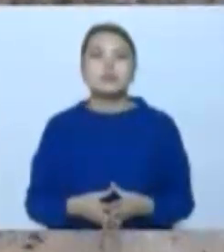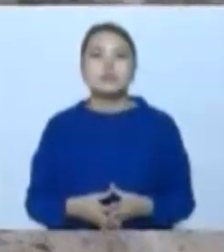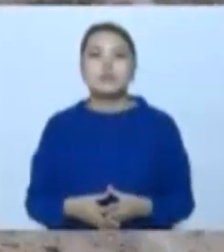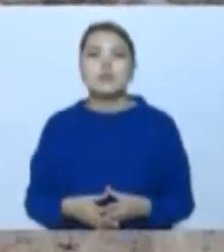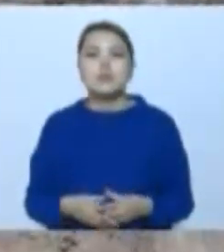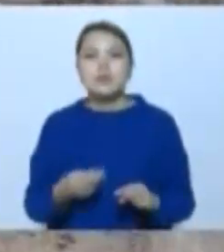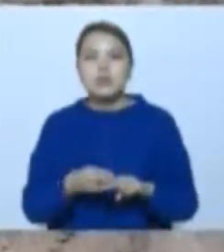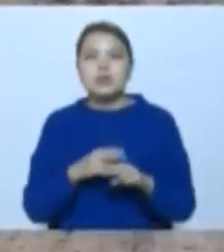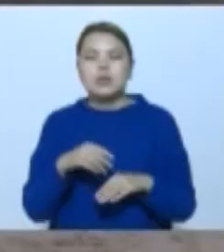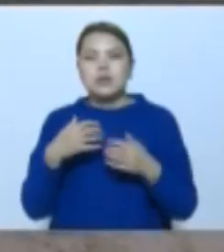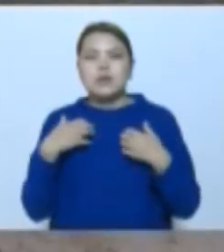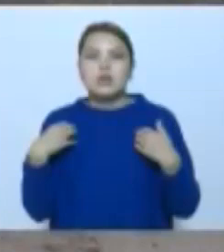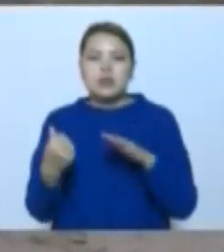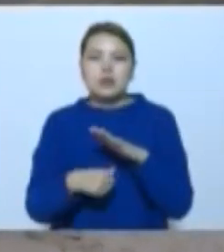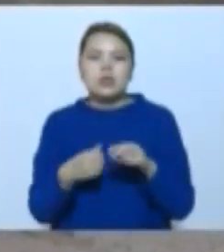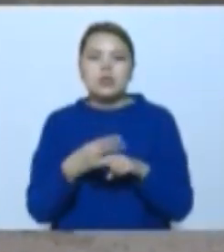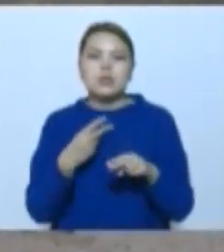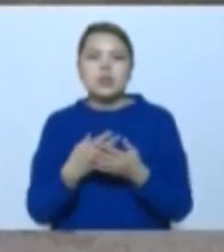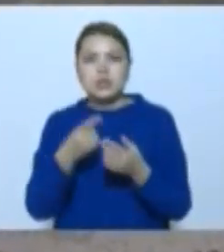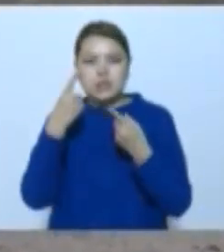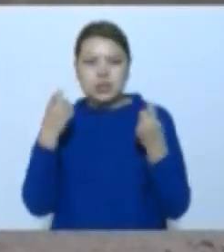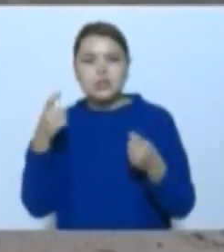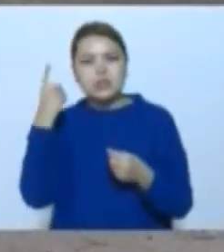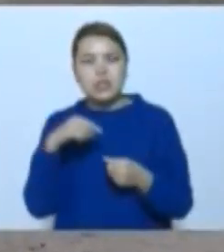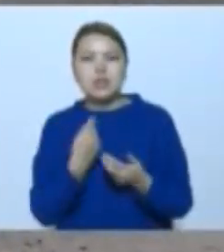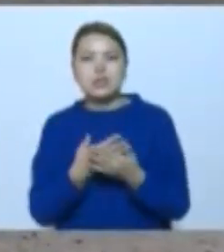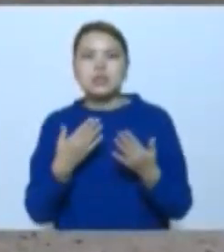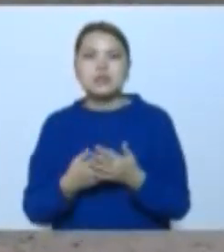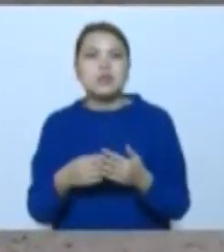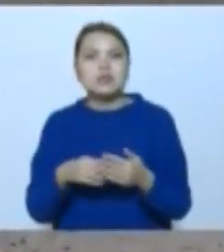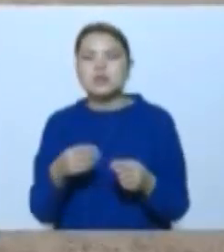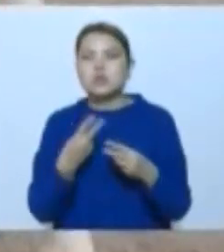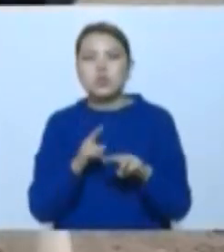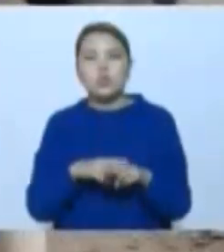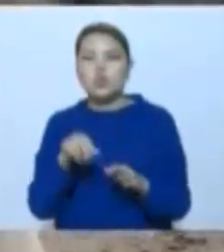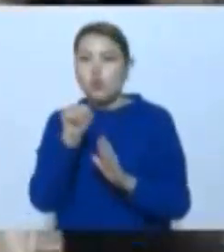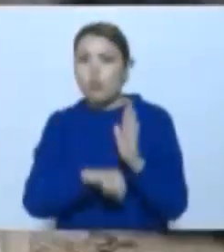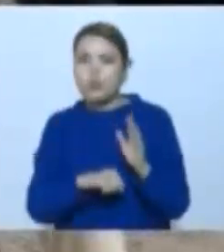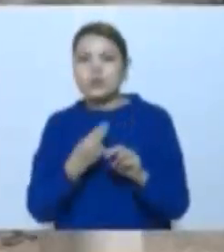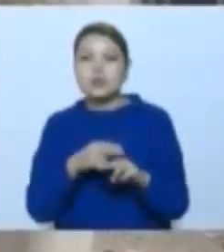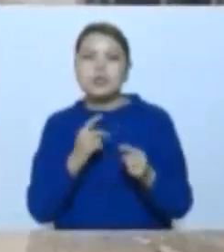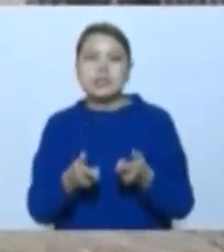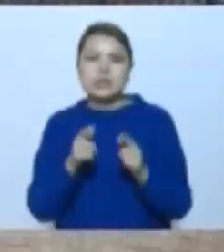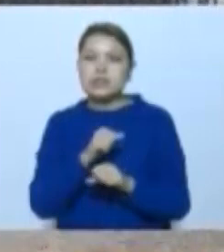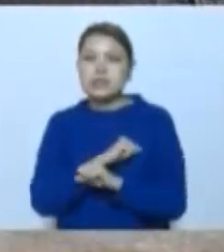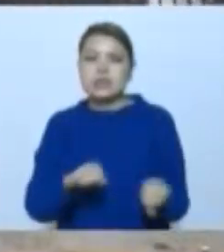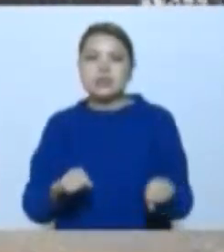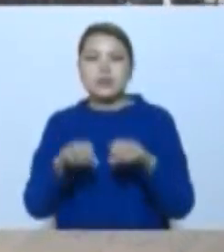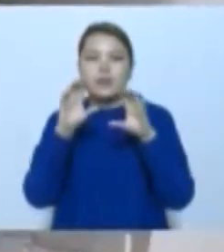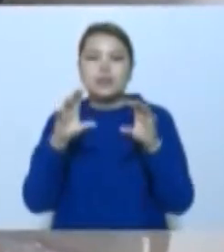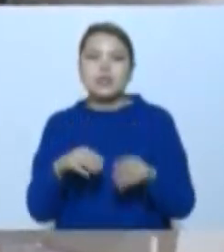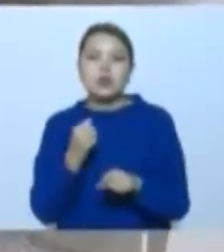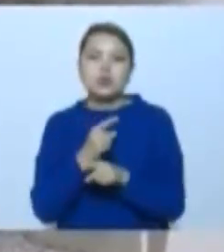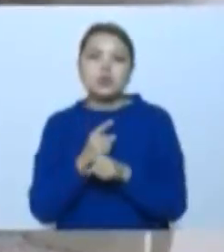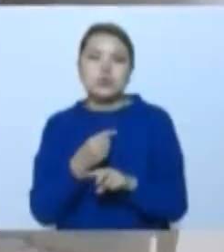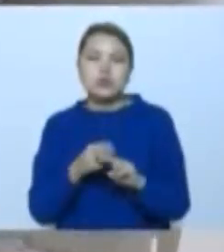случаях нападения бродячих животных ветеринары осведомлены. Однако ничего не могут сделать. Отстрел бездомных собак запрещен законодательством.